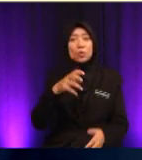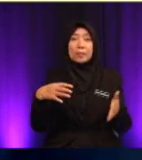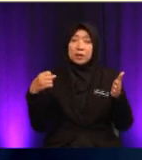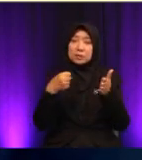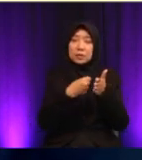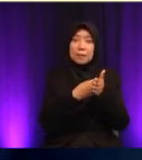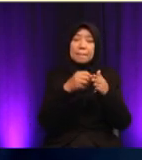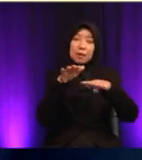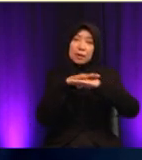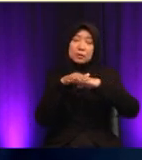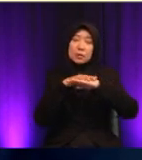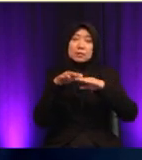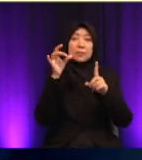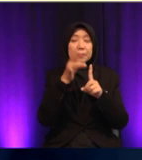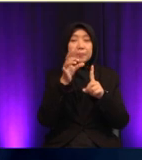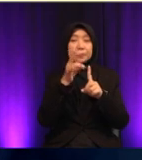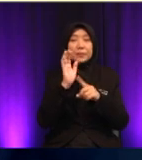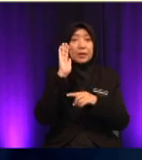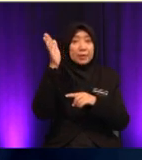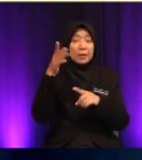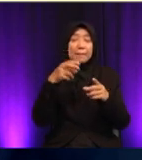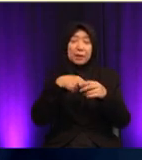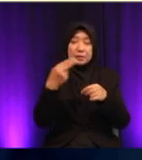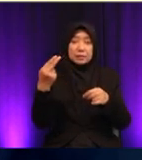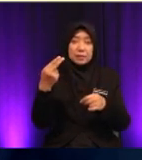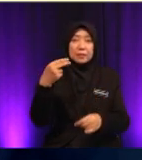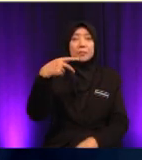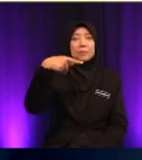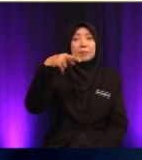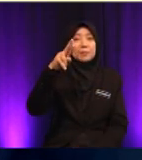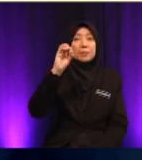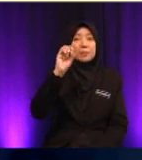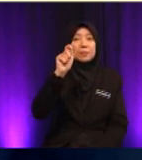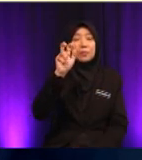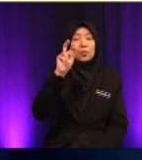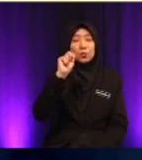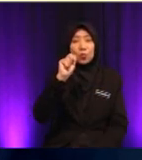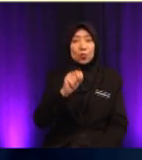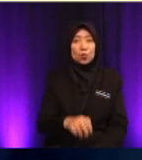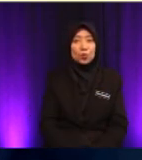logam dan menghasilkan elektron ini elektron inilah gelombang cahaya tadi